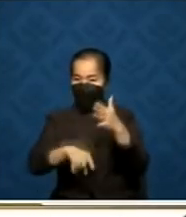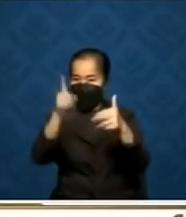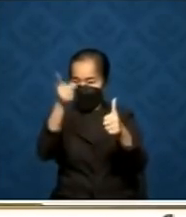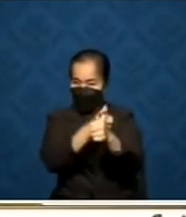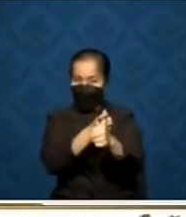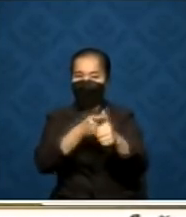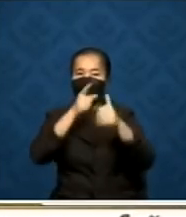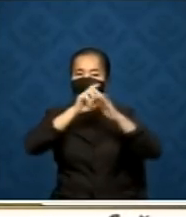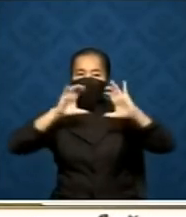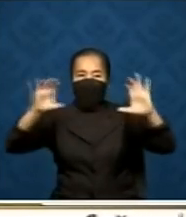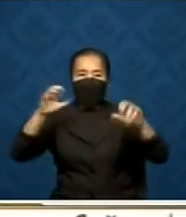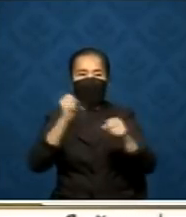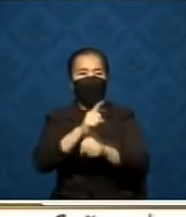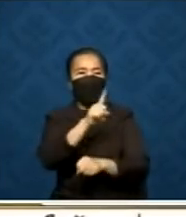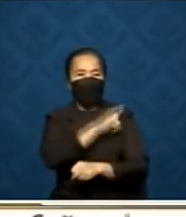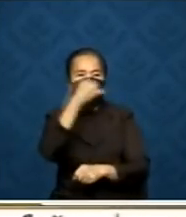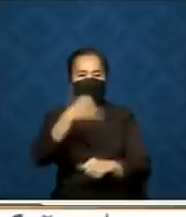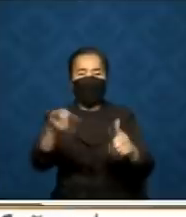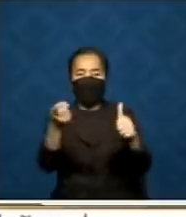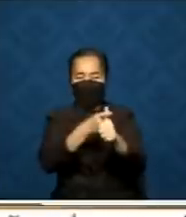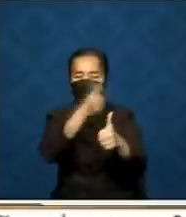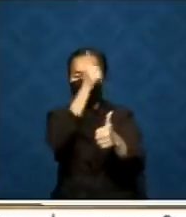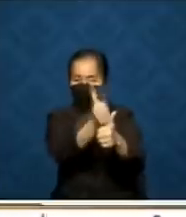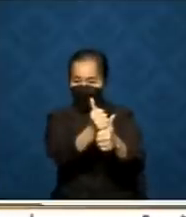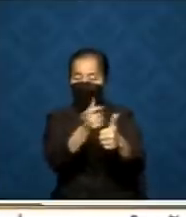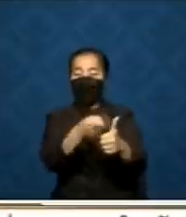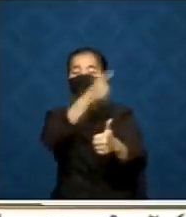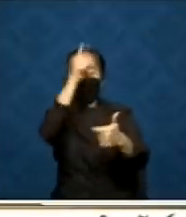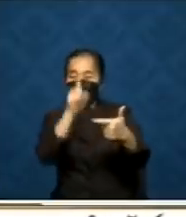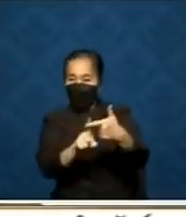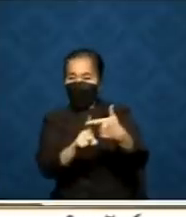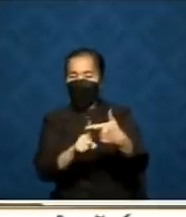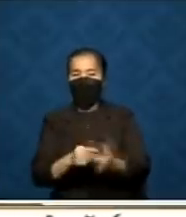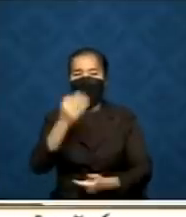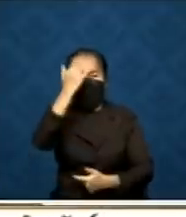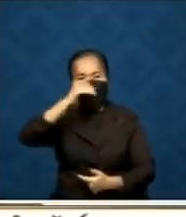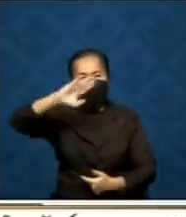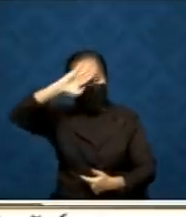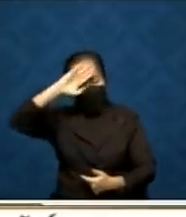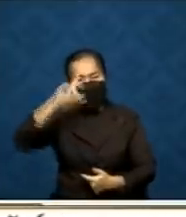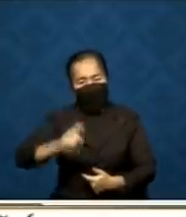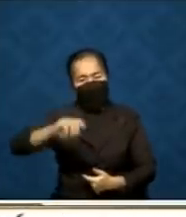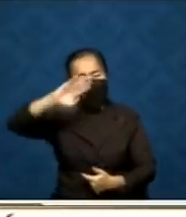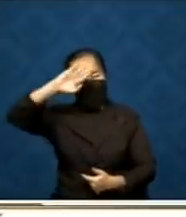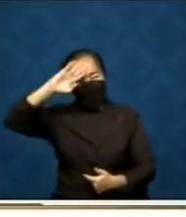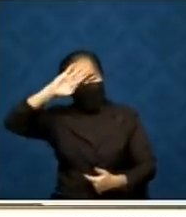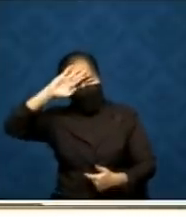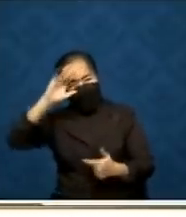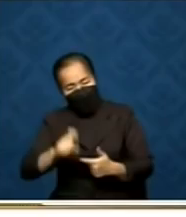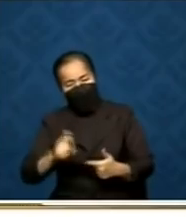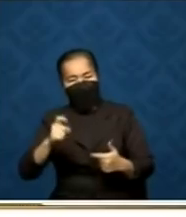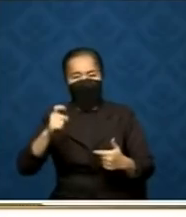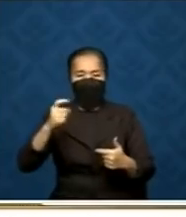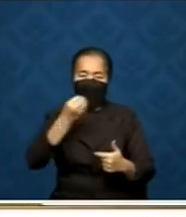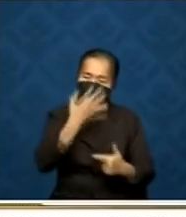รัฐบาลและลัทธิตภาพที่บบหนึ่งคือต้นทางอันที่สองทำไมถึงป่วยจะหมายถึงตายทำไมถึงอดอยากไม่